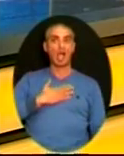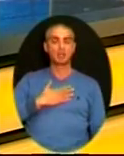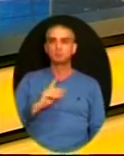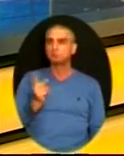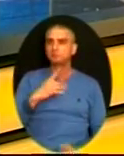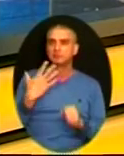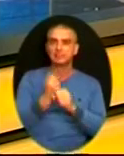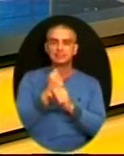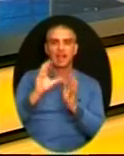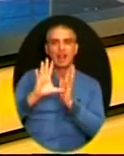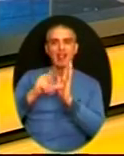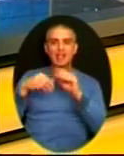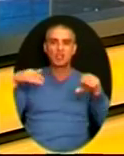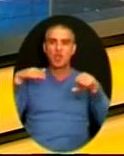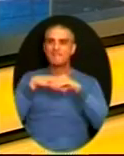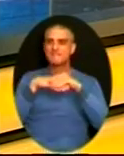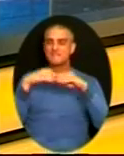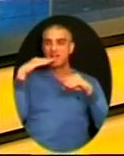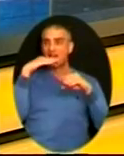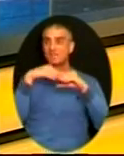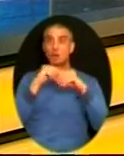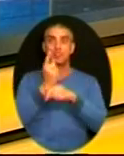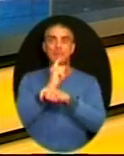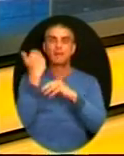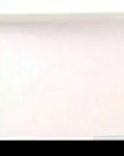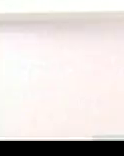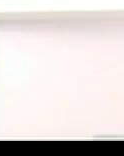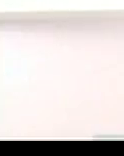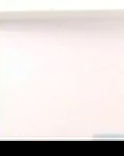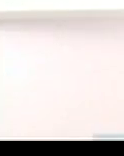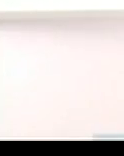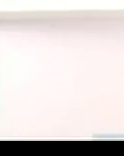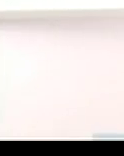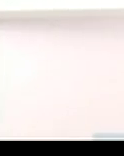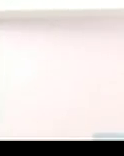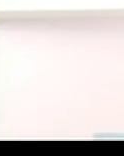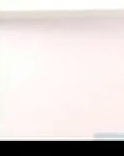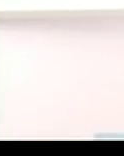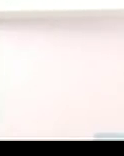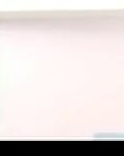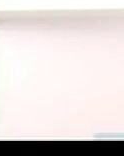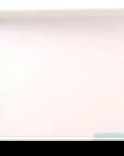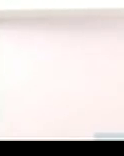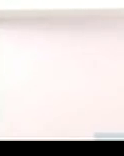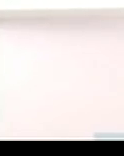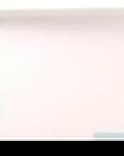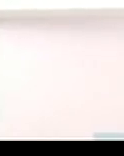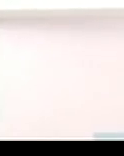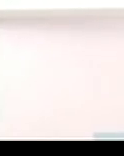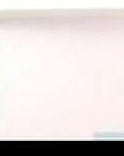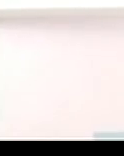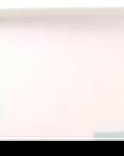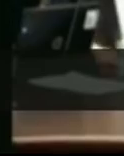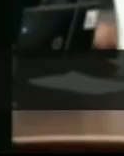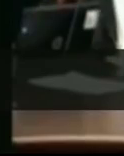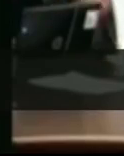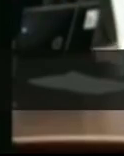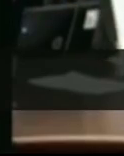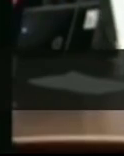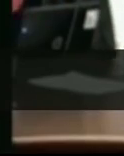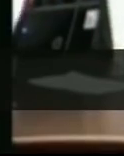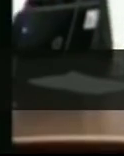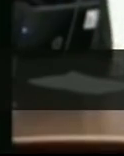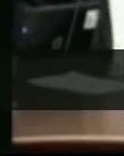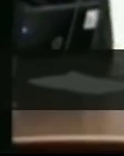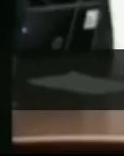מי יצליח לגנוב את האפיקומן ברגע האחרון? עם ישראל יישב לליל הסדר, או עם תקציב או בלי שר אוצר. אז נבוא